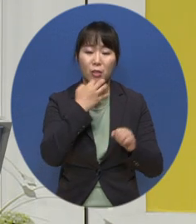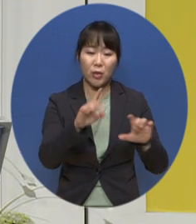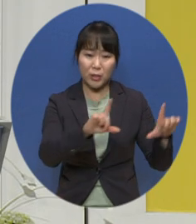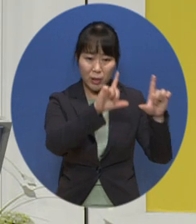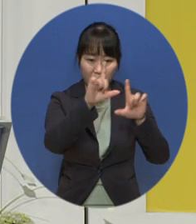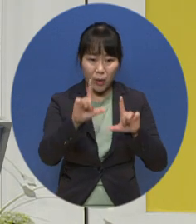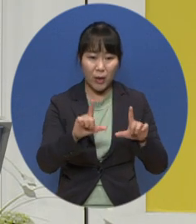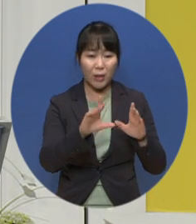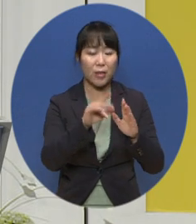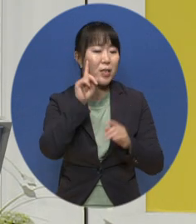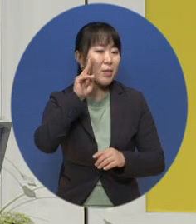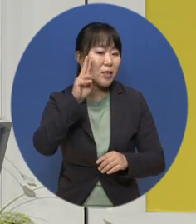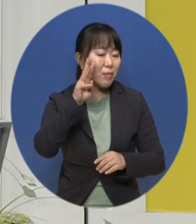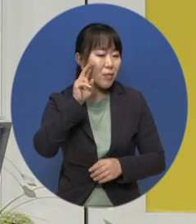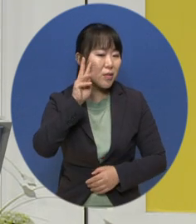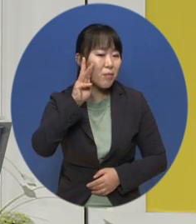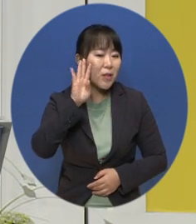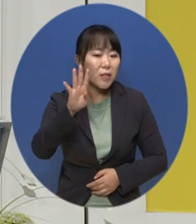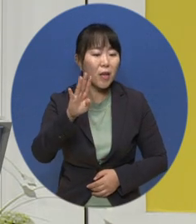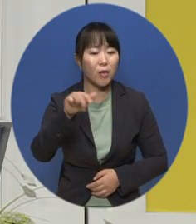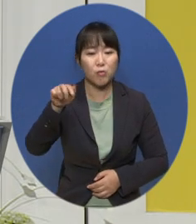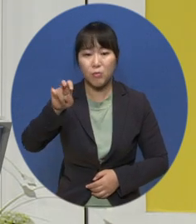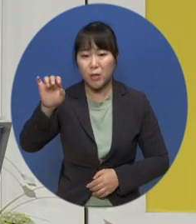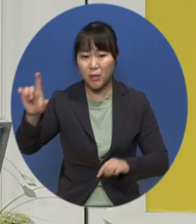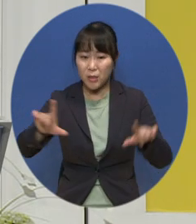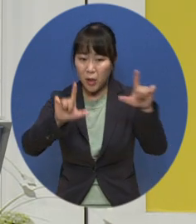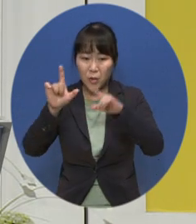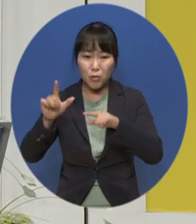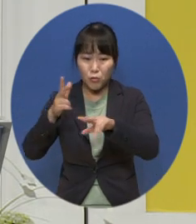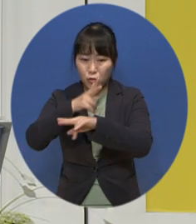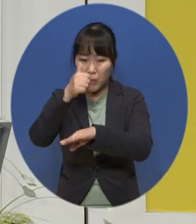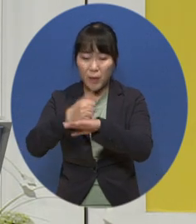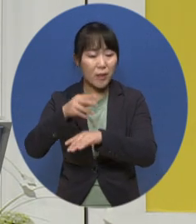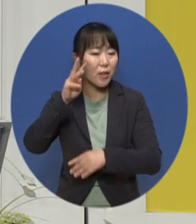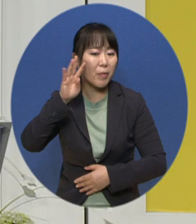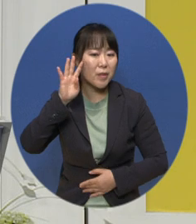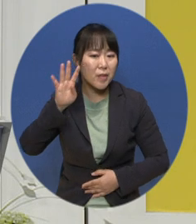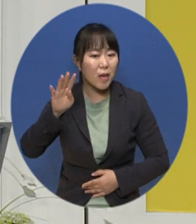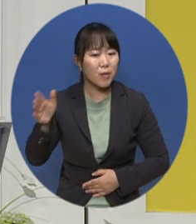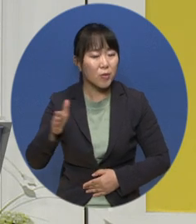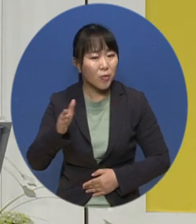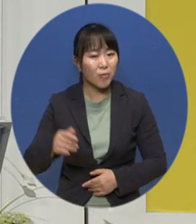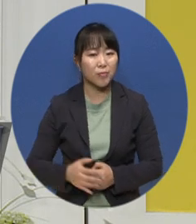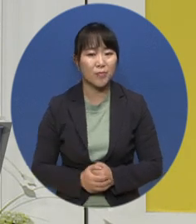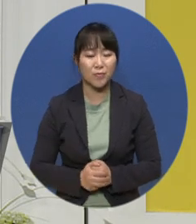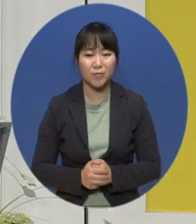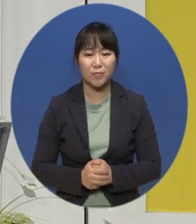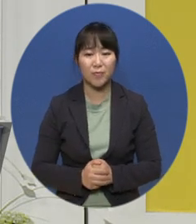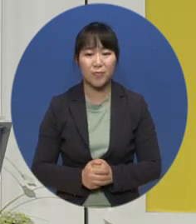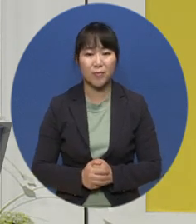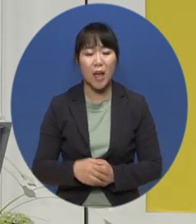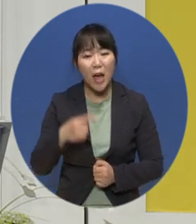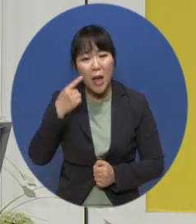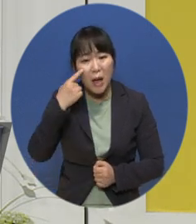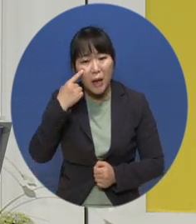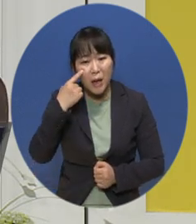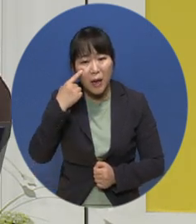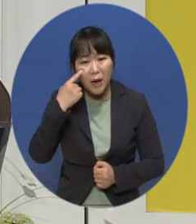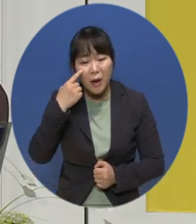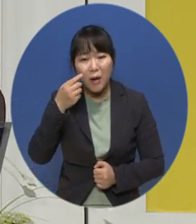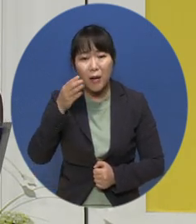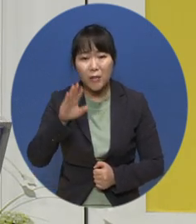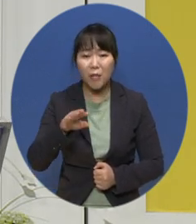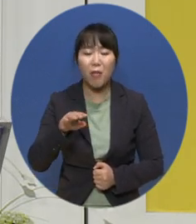더 2박 3일이나 3박 4일 꿈이 샤또 쭉 주말인데 3박 4일 이렇게 하거든요 그걸 해보는데